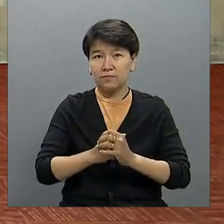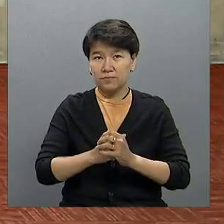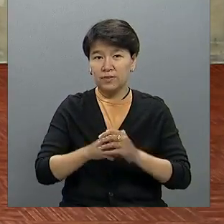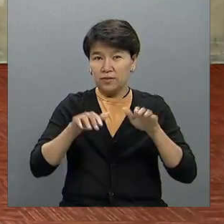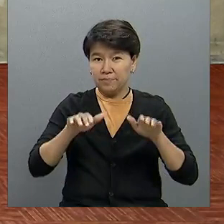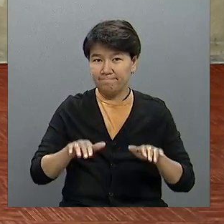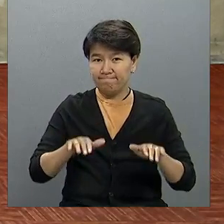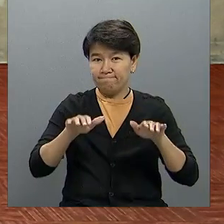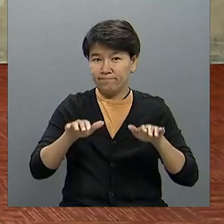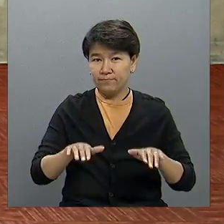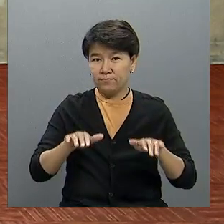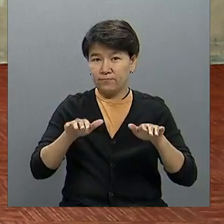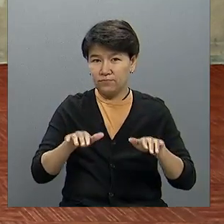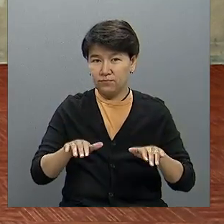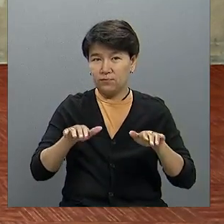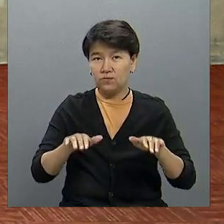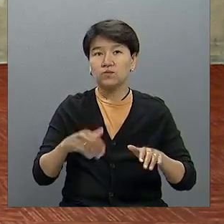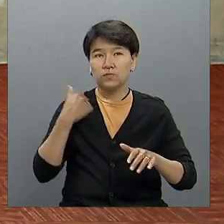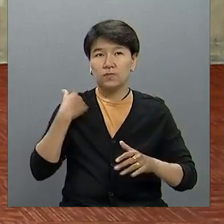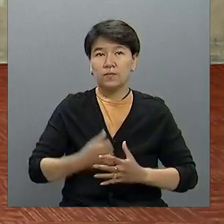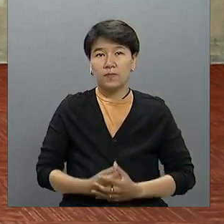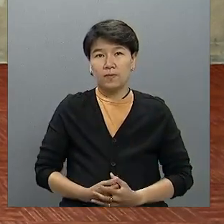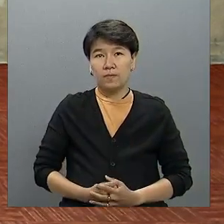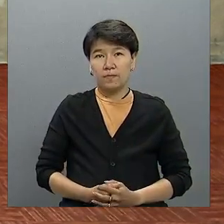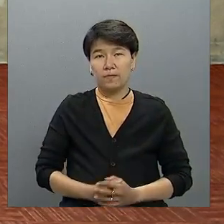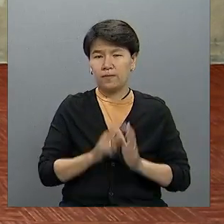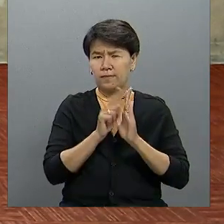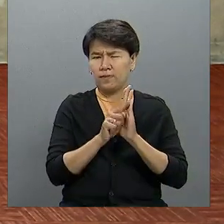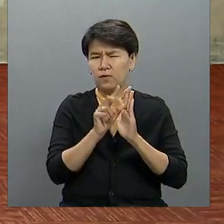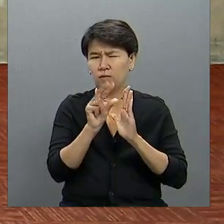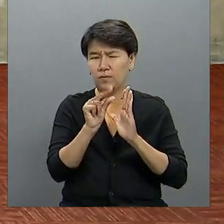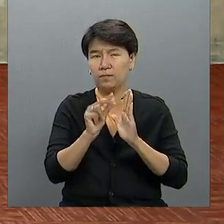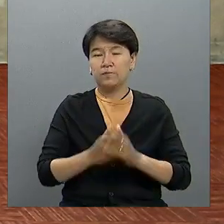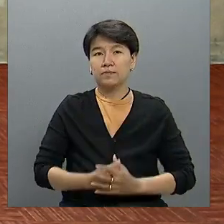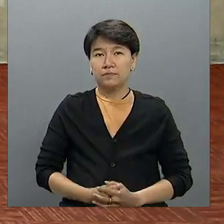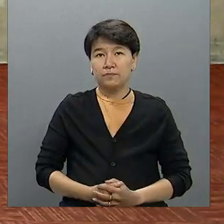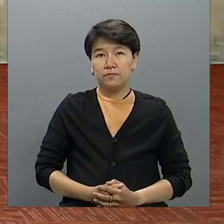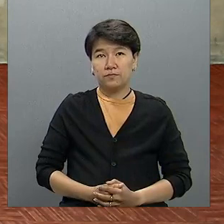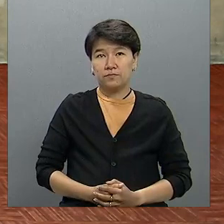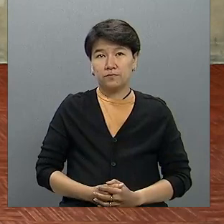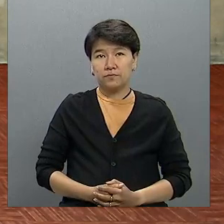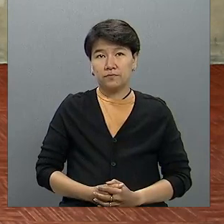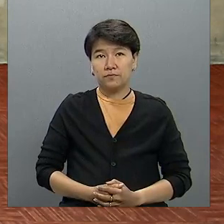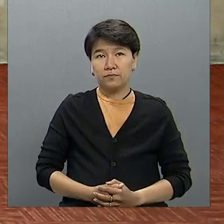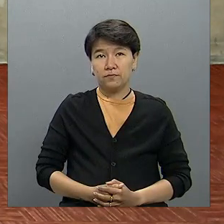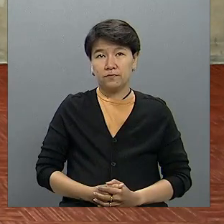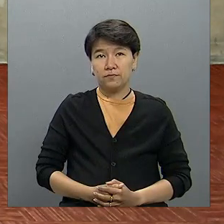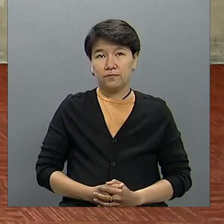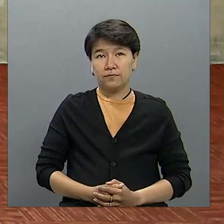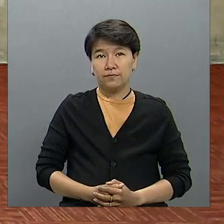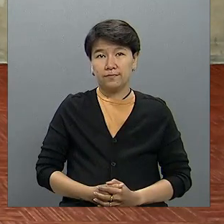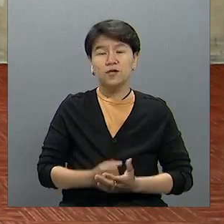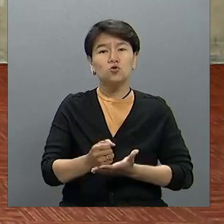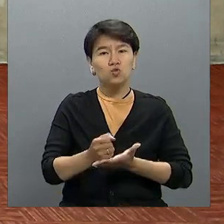งนะคะเน้นย้ำๆตรงนี้แบบนี้ไปเรื่อยๆนะคะแบบนี้ก็จะช่วยเพิ่มนะคะแรงในการที่